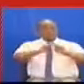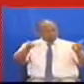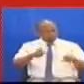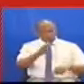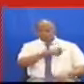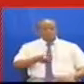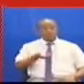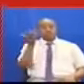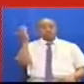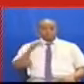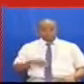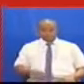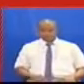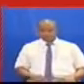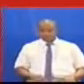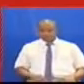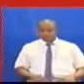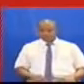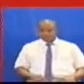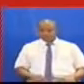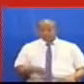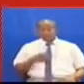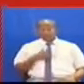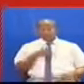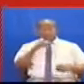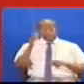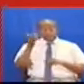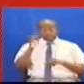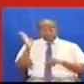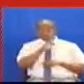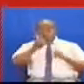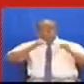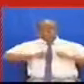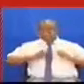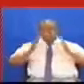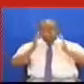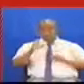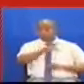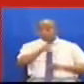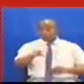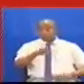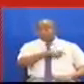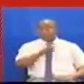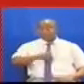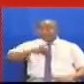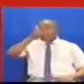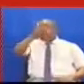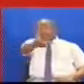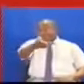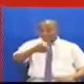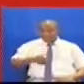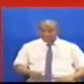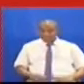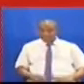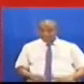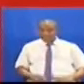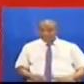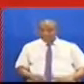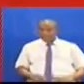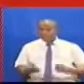nilikuwa na wakuu wa mikoa siku moja tu wakati tunakagua standard gauge, nikasema hata rais ajaye